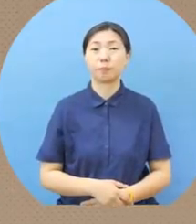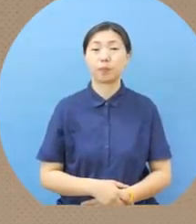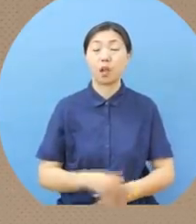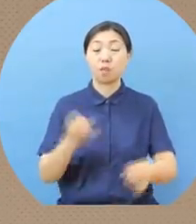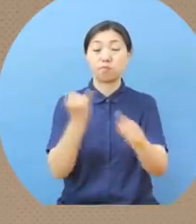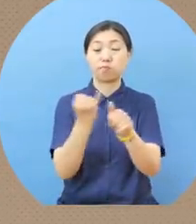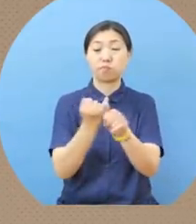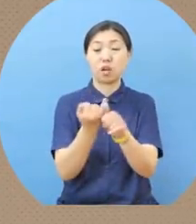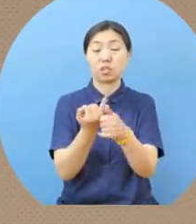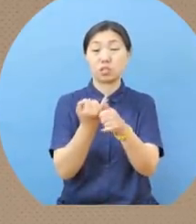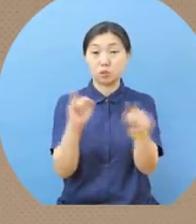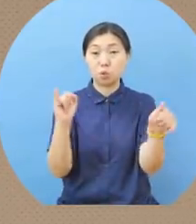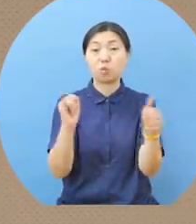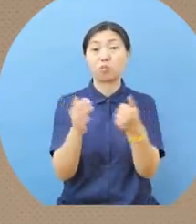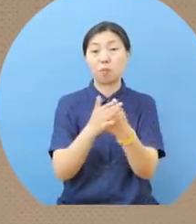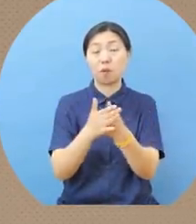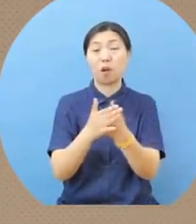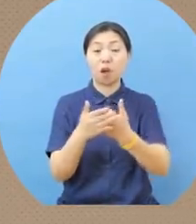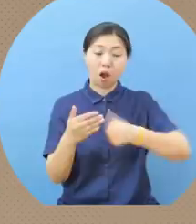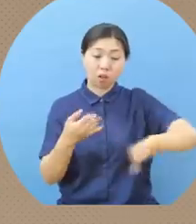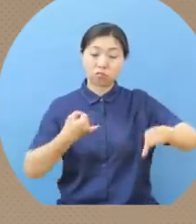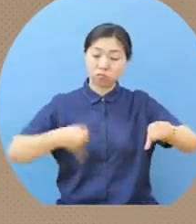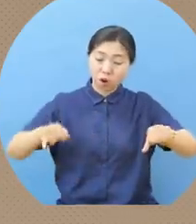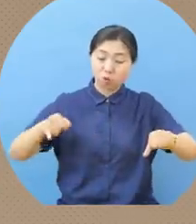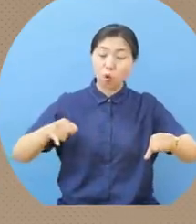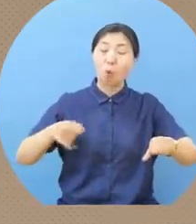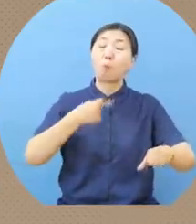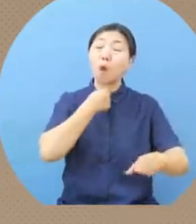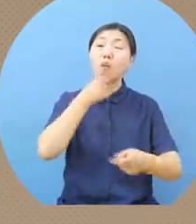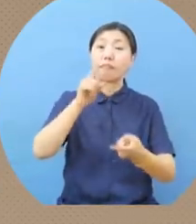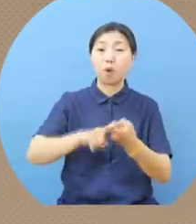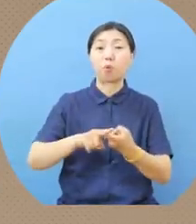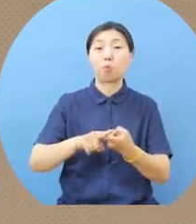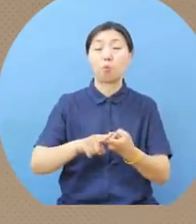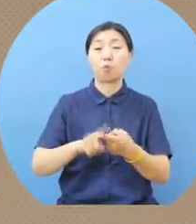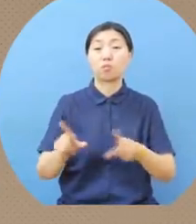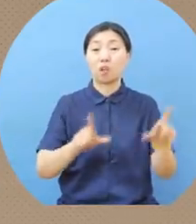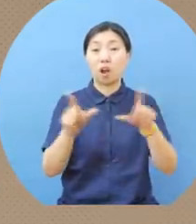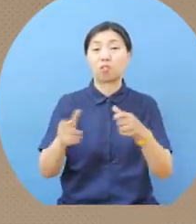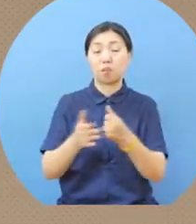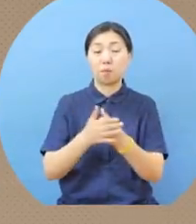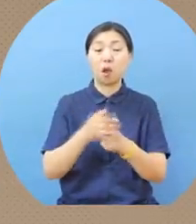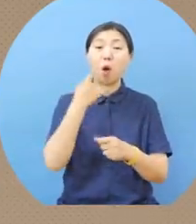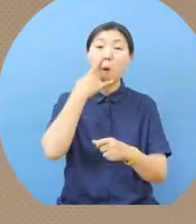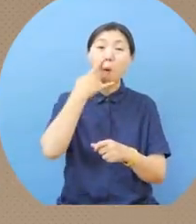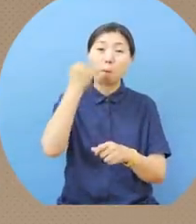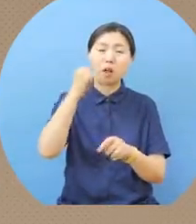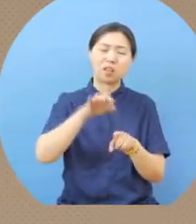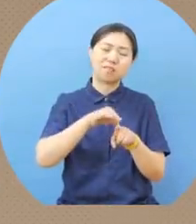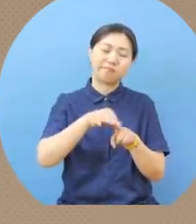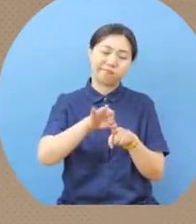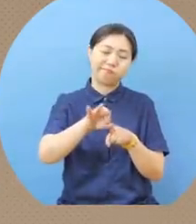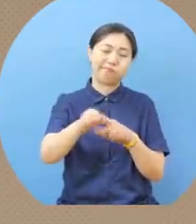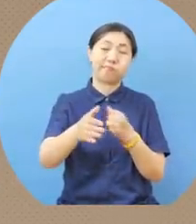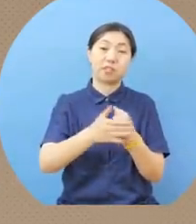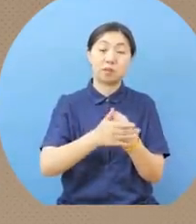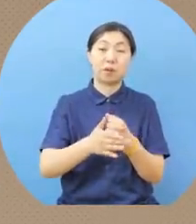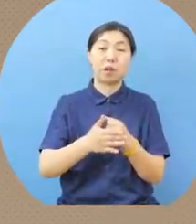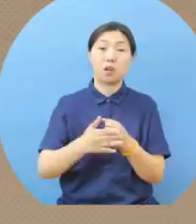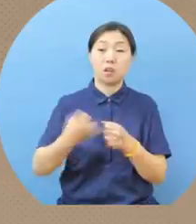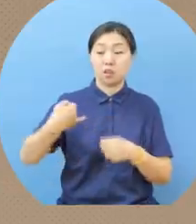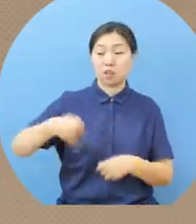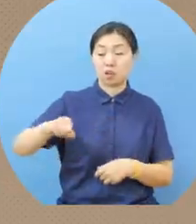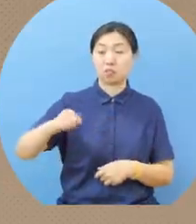부르고 부부가 요 어 주니까 아해들은 지존 대로 가서 사니까 엄마한테 잔소리 하고 그러니까